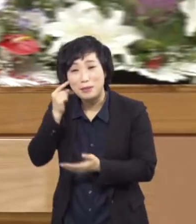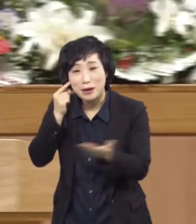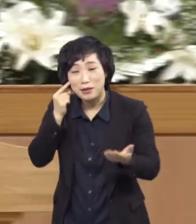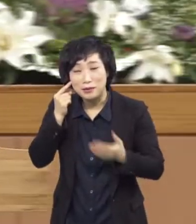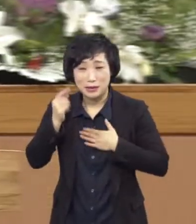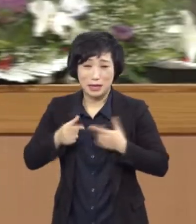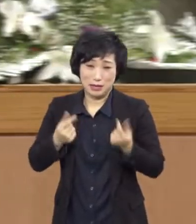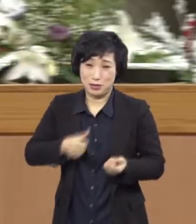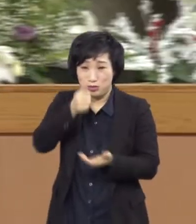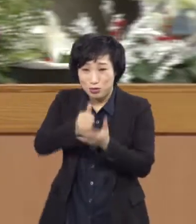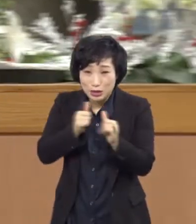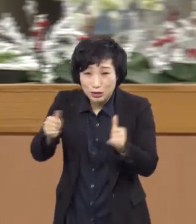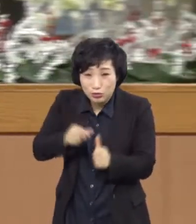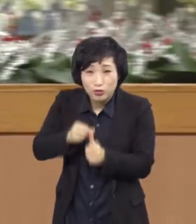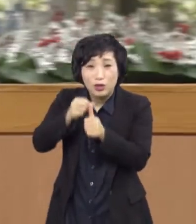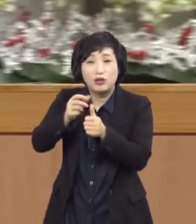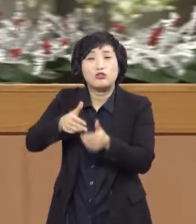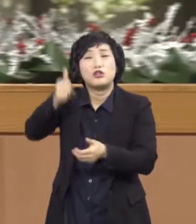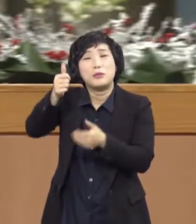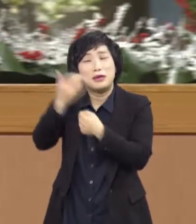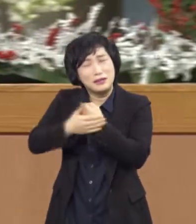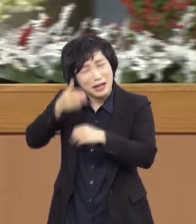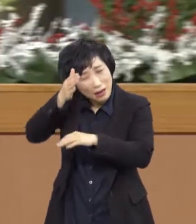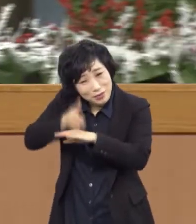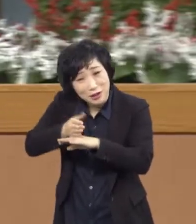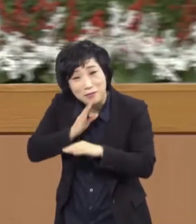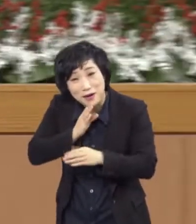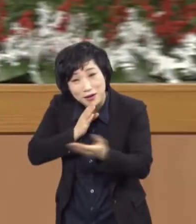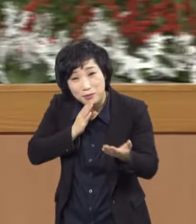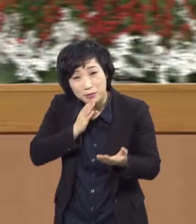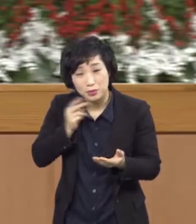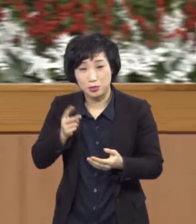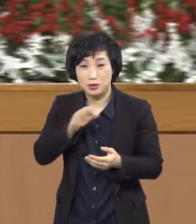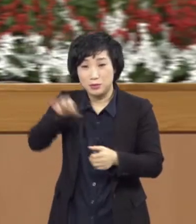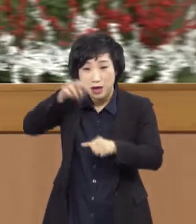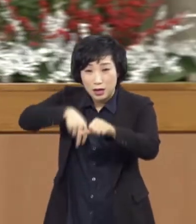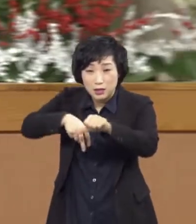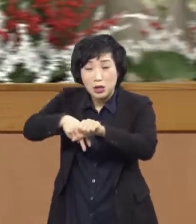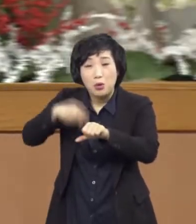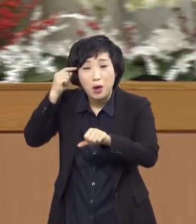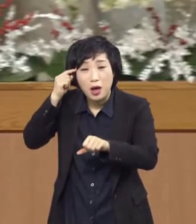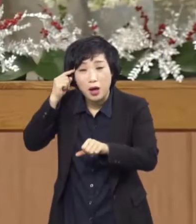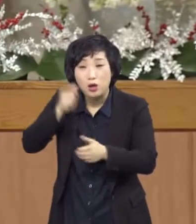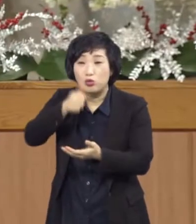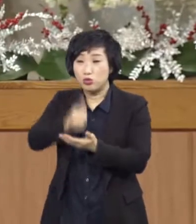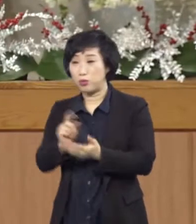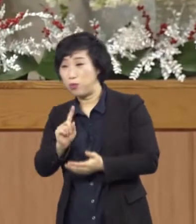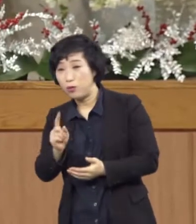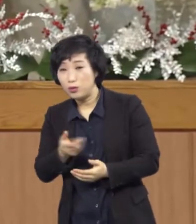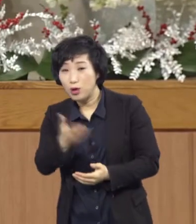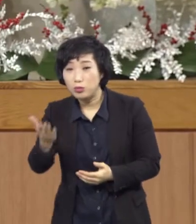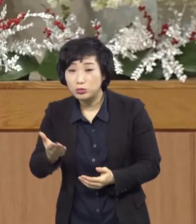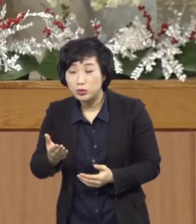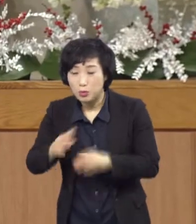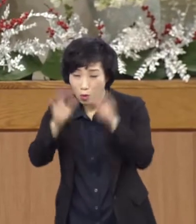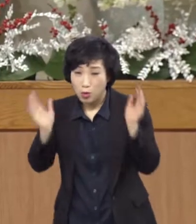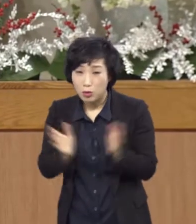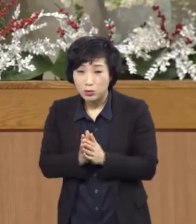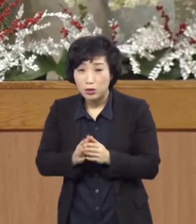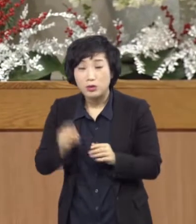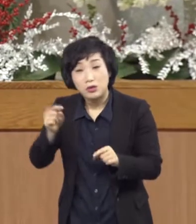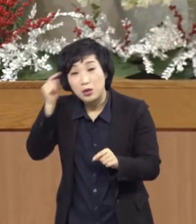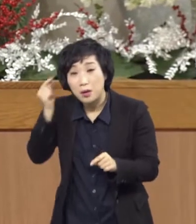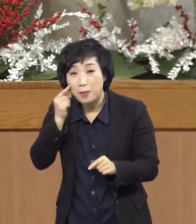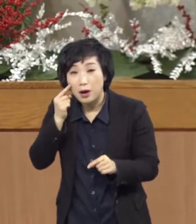지시면 그가 무슨 죄가 있나? 내 죄로 죽으셨어요. 응? 왜? 신실한 주님의